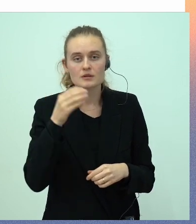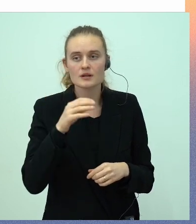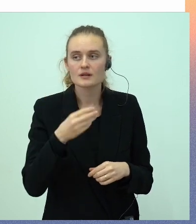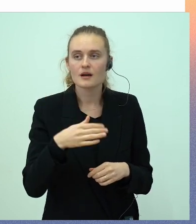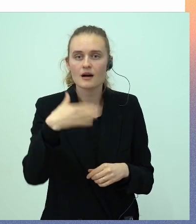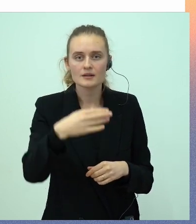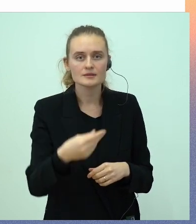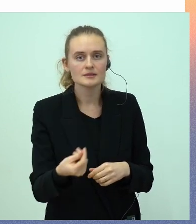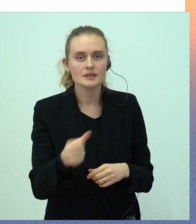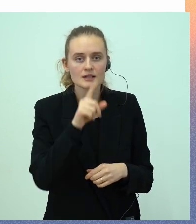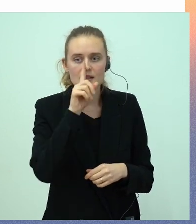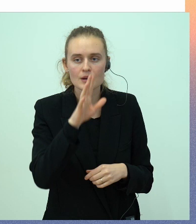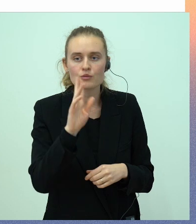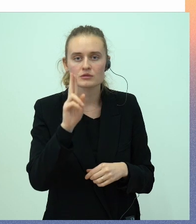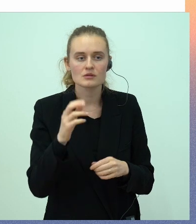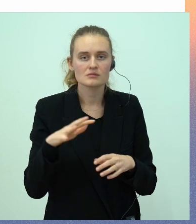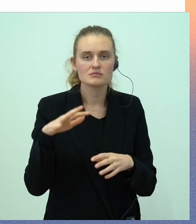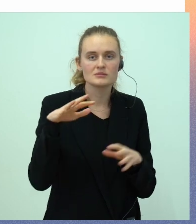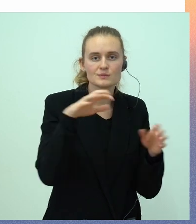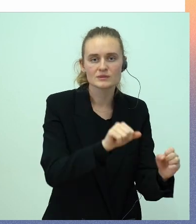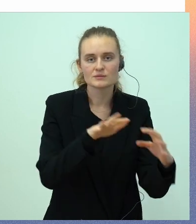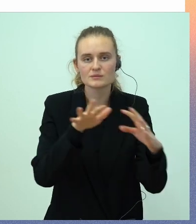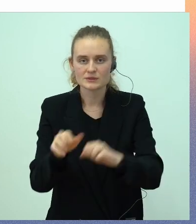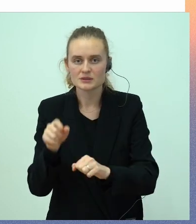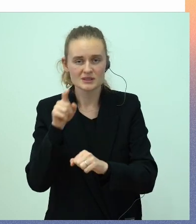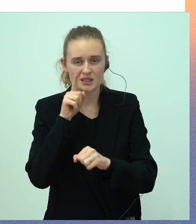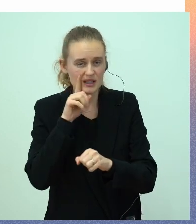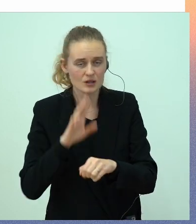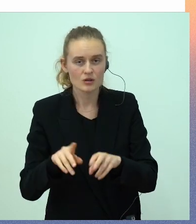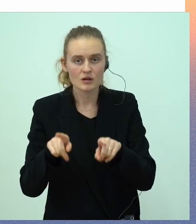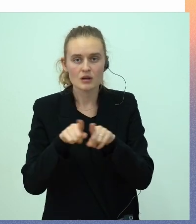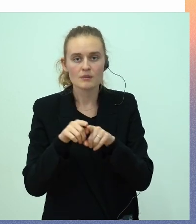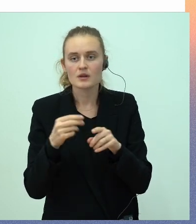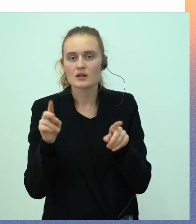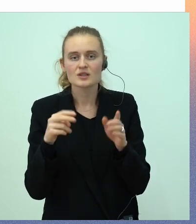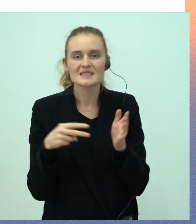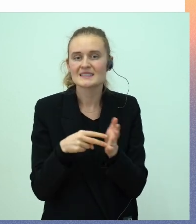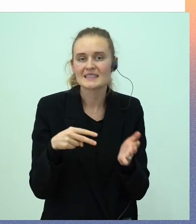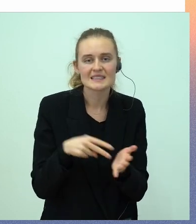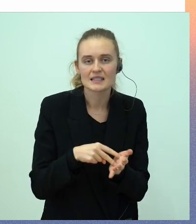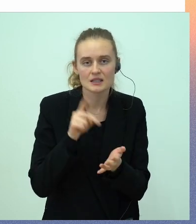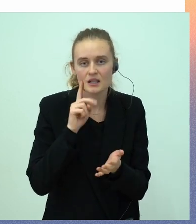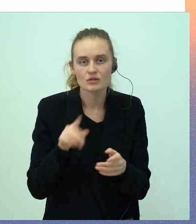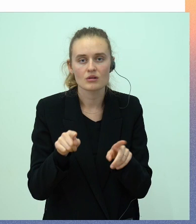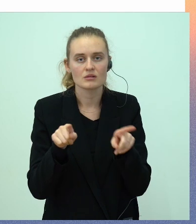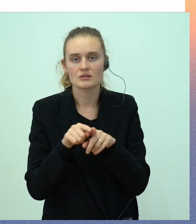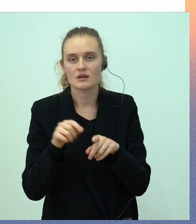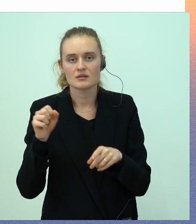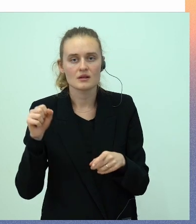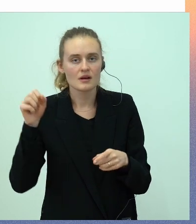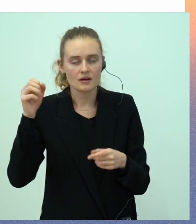kuri kontroliuotų kitą tautą. Mes nenorime to Sirijoje, mes nenorime to Afganistane,